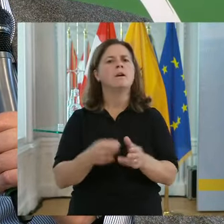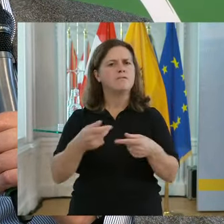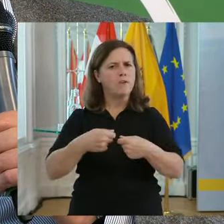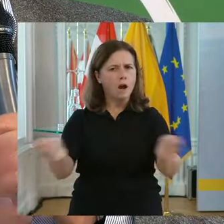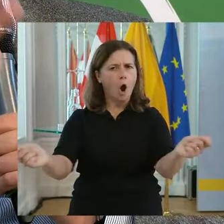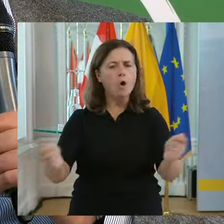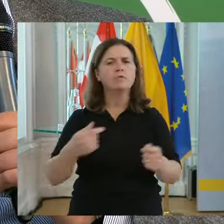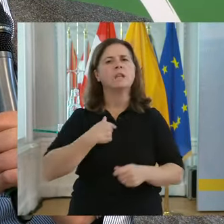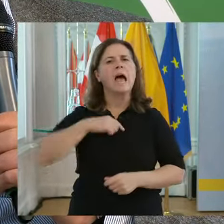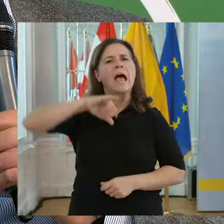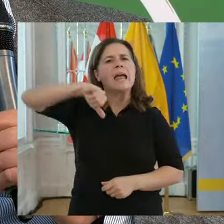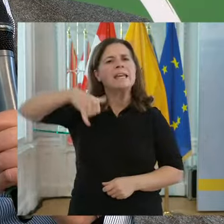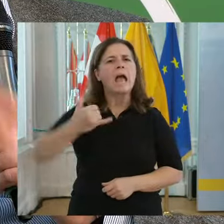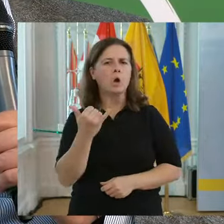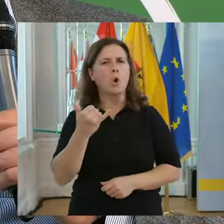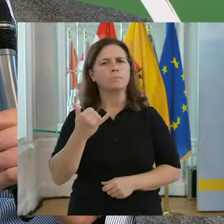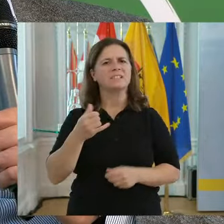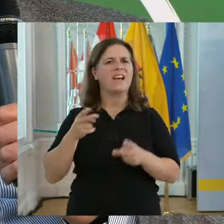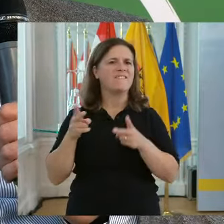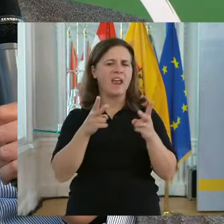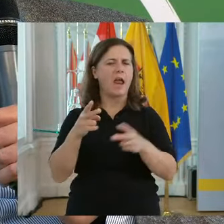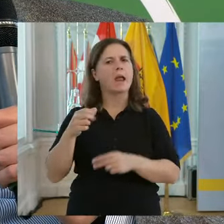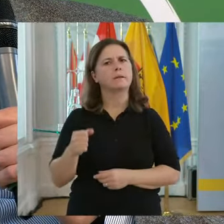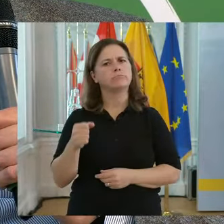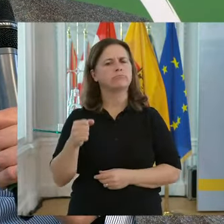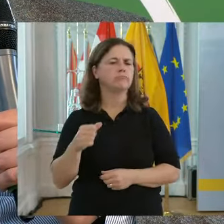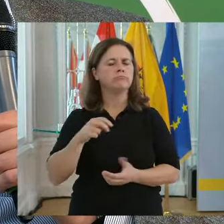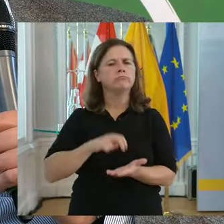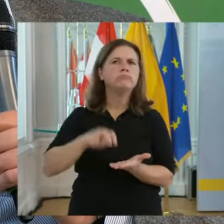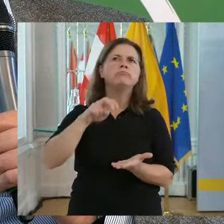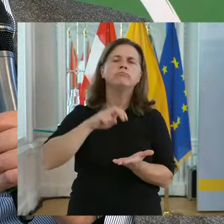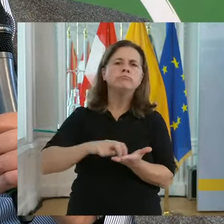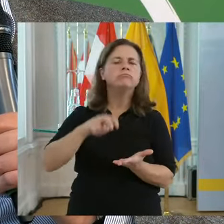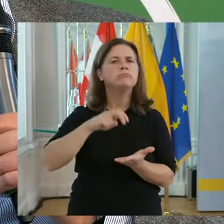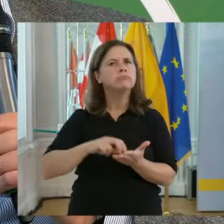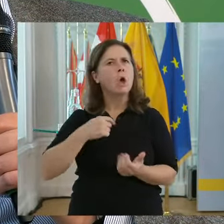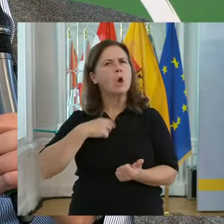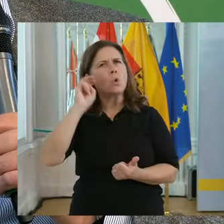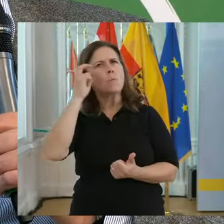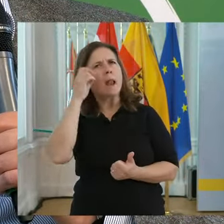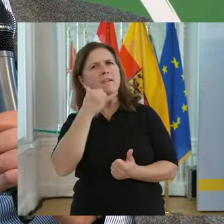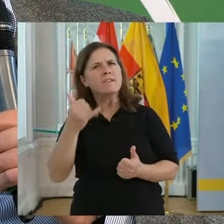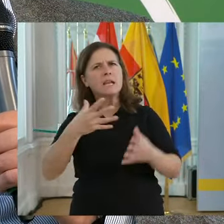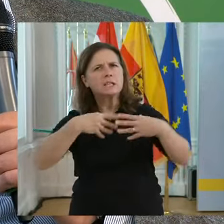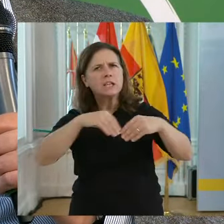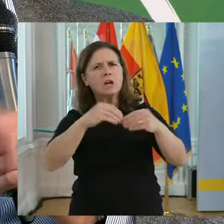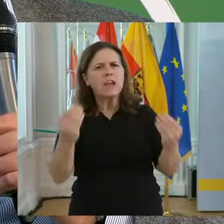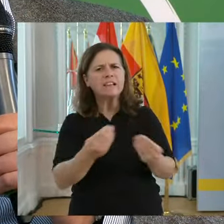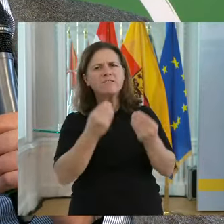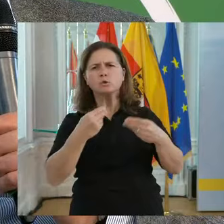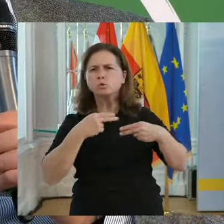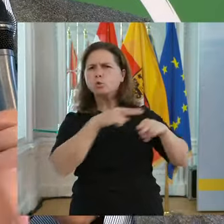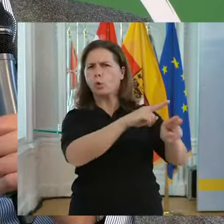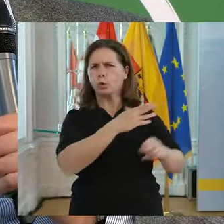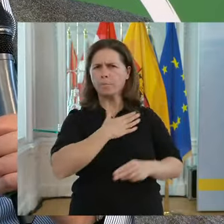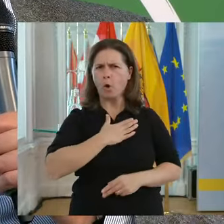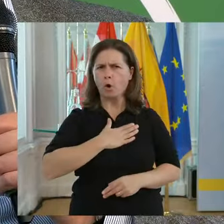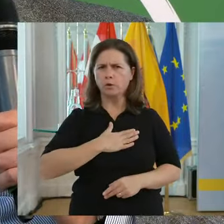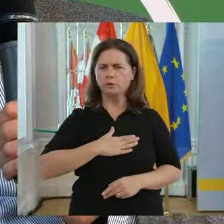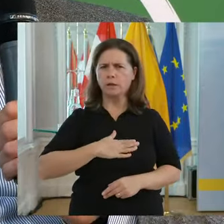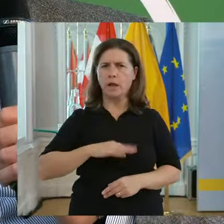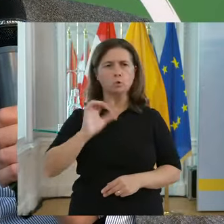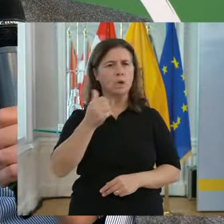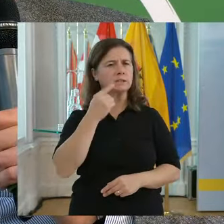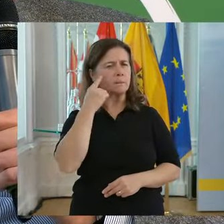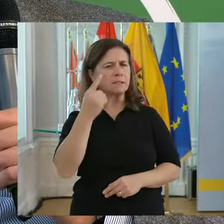meinem Jakobsweg, habe ich mir dann die Gedanken gemacht, was kann ich eigentlich der Gesellschaft zurückgeben? Und ich habe mir zuerst einmal gesagt, ich